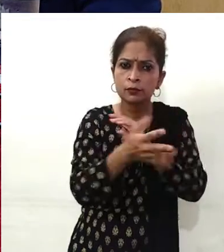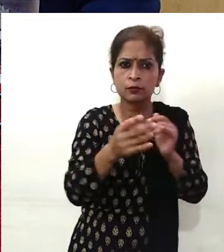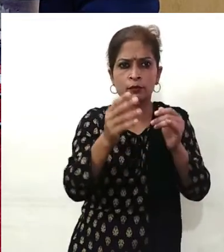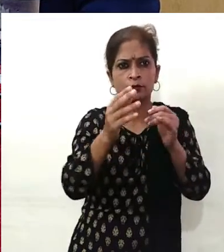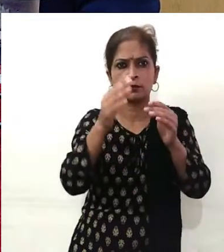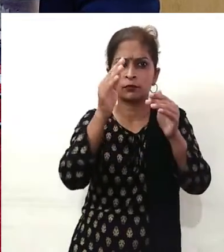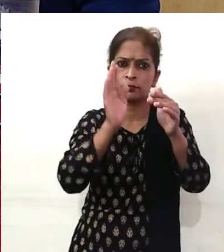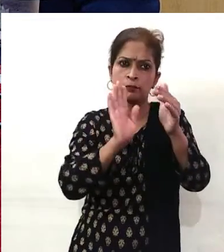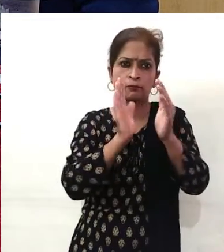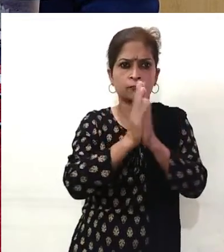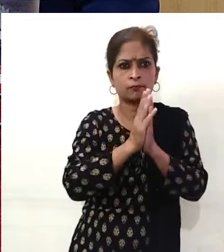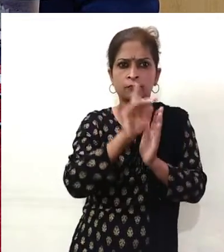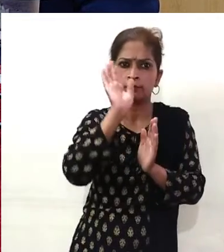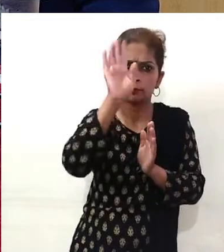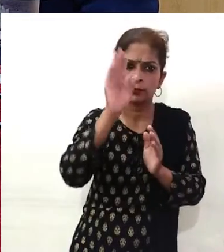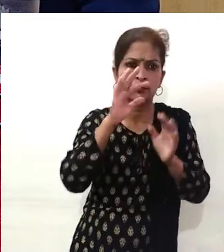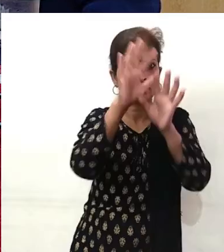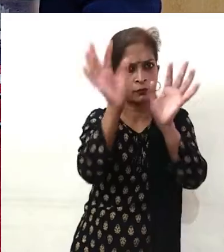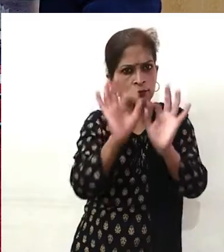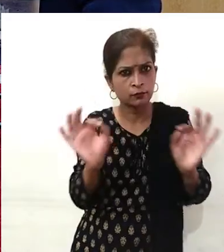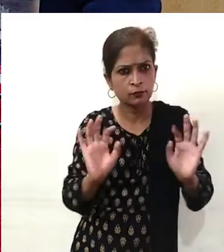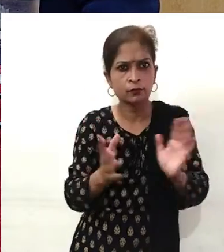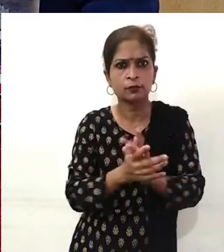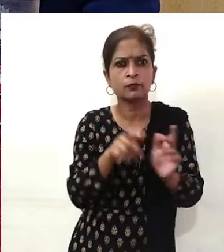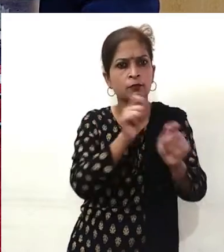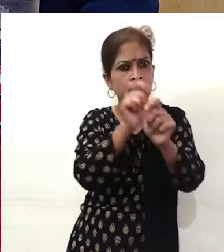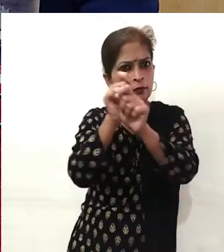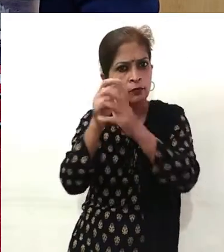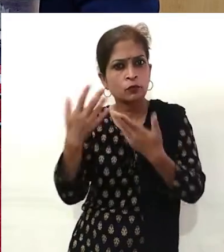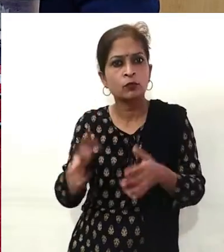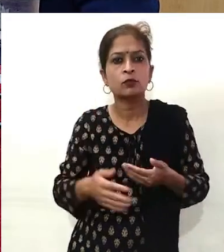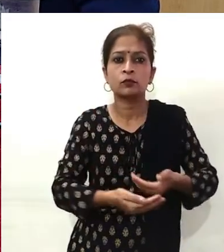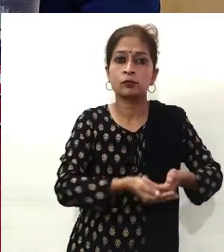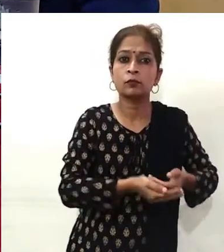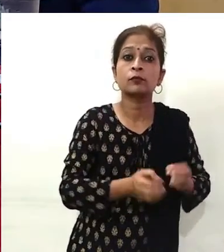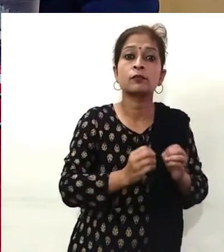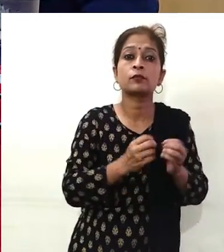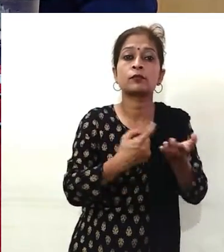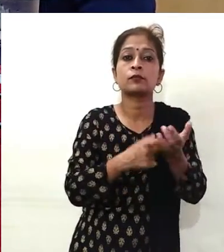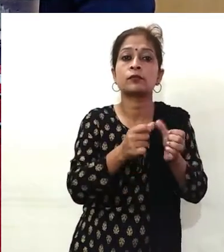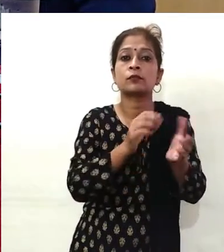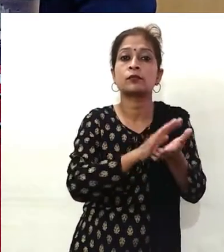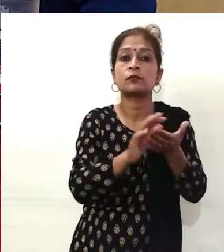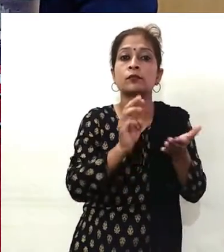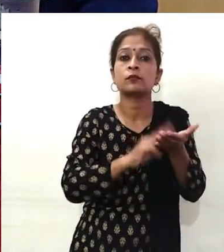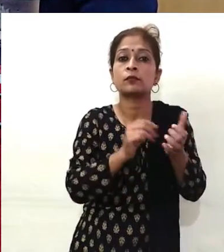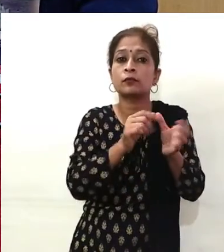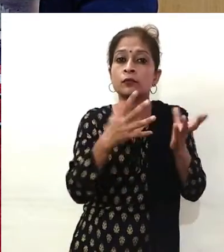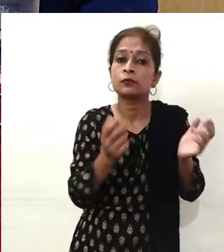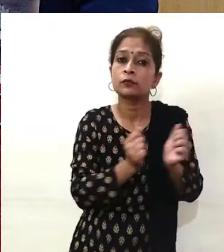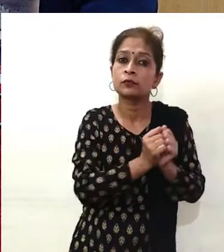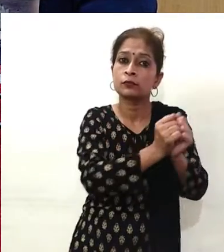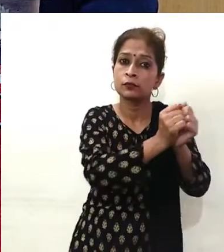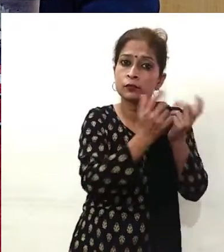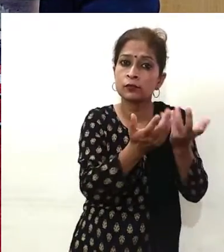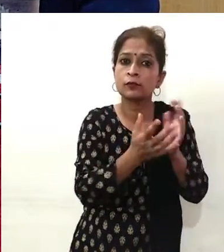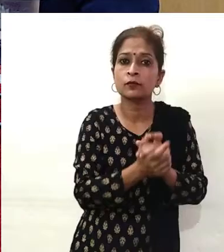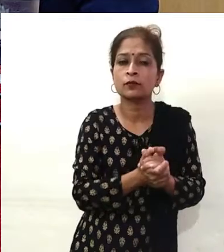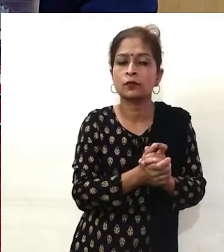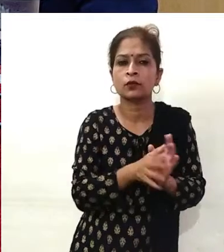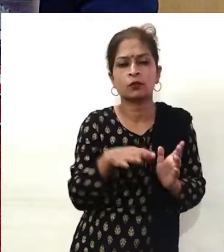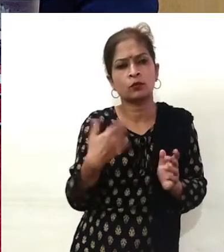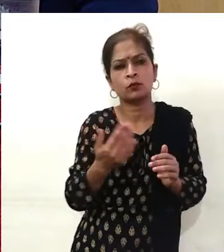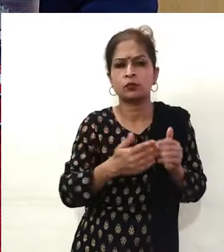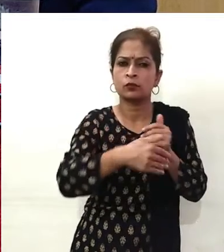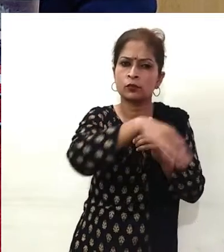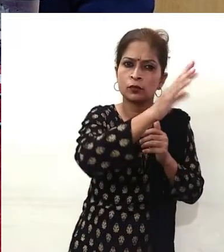दिया उन्होंने, तो किसी के पास जाएंगे, तो लोगों ने बोला कि ब्रह्मा जी के पास जाएं आप। उन्हीं को बुला के, ब्रह्मा जी कहाँ रहते हैं? स्वर्ग में रहते हैं जी। ठीक, तो